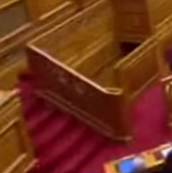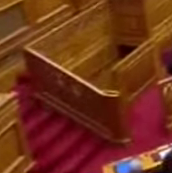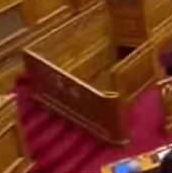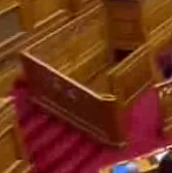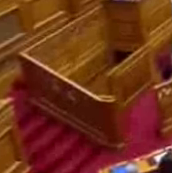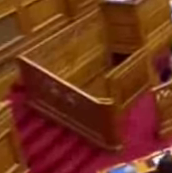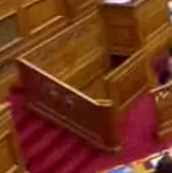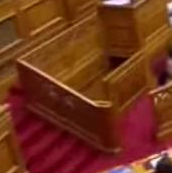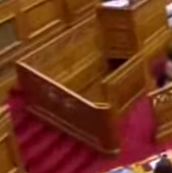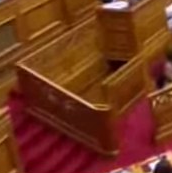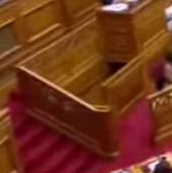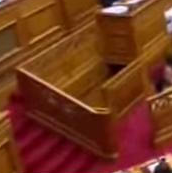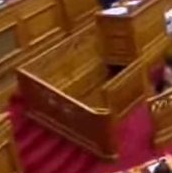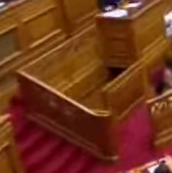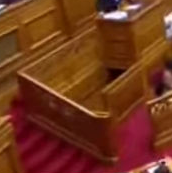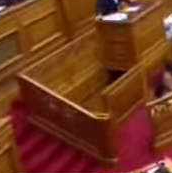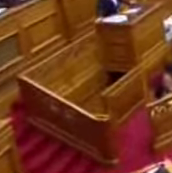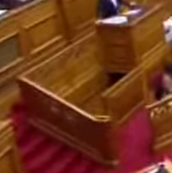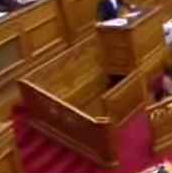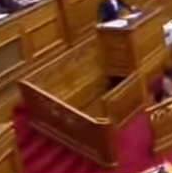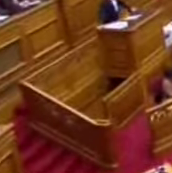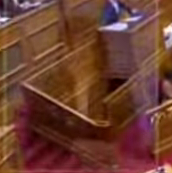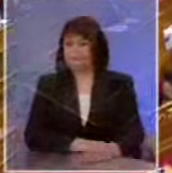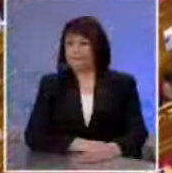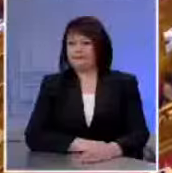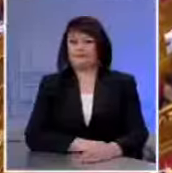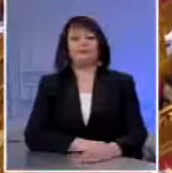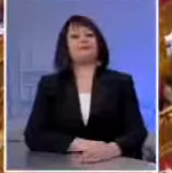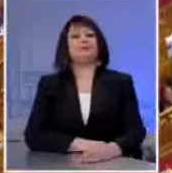Αλλά αυτό που εξοργίζει το μέσο πολίτη